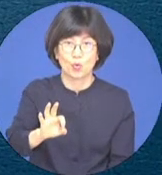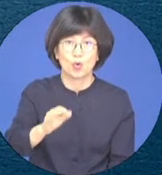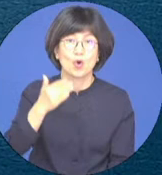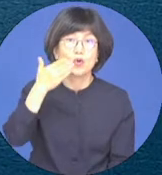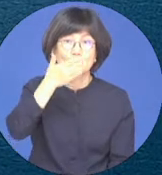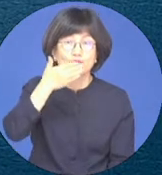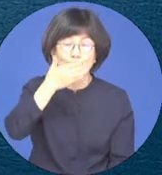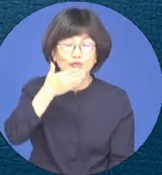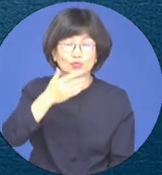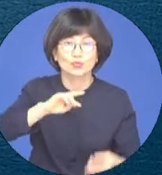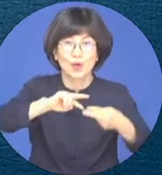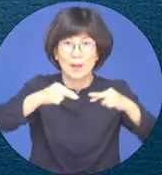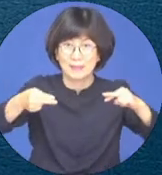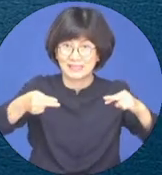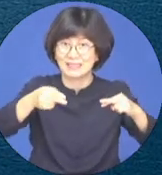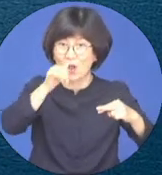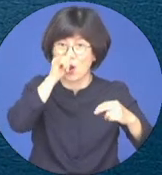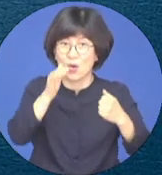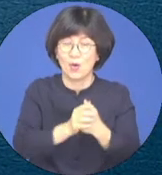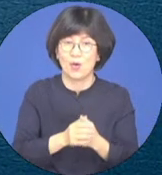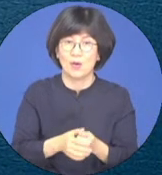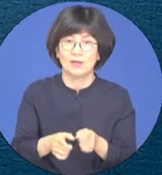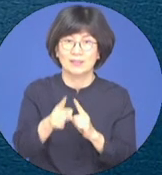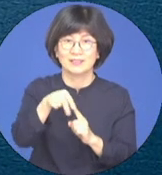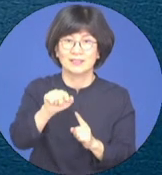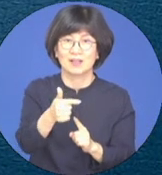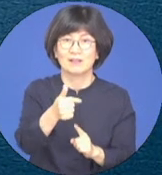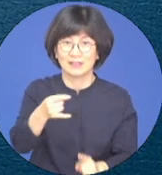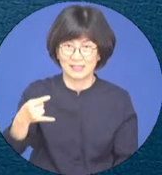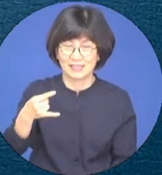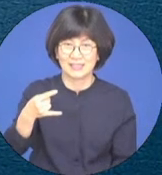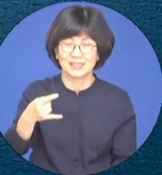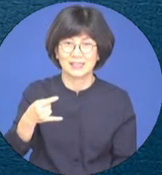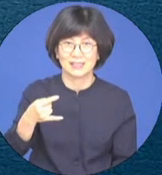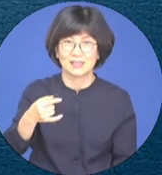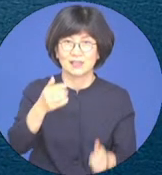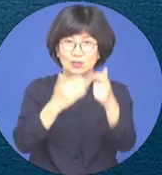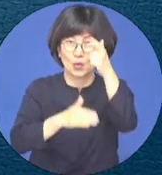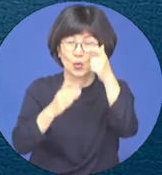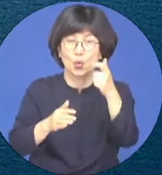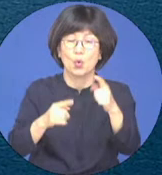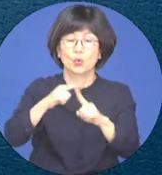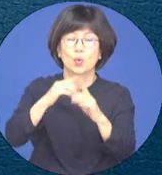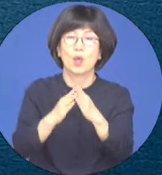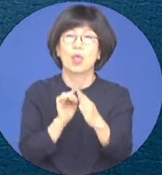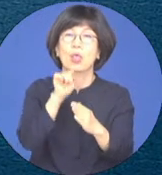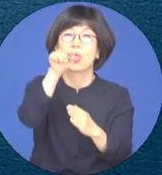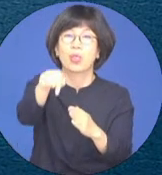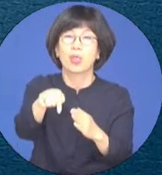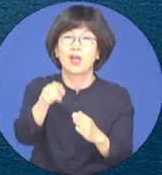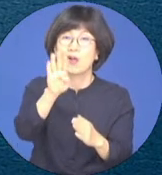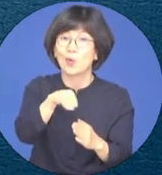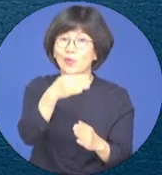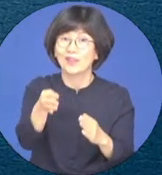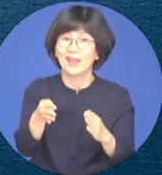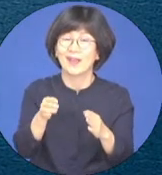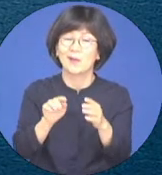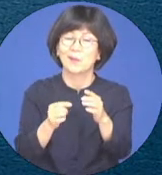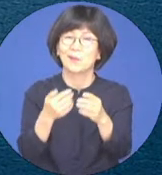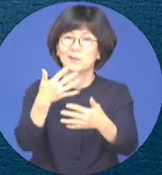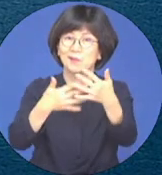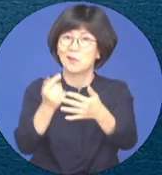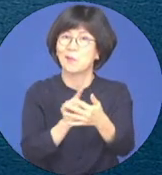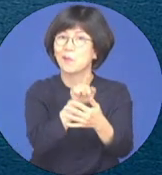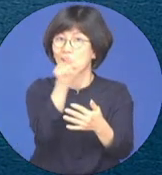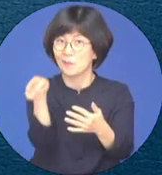이선희 비성도님이 개업을 했습니다. 우리 교회 건너편에 롯데시네마 뒤편에 주차장